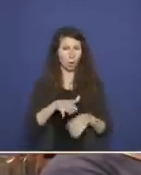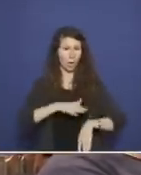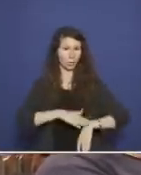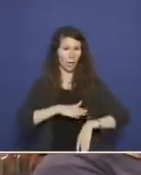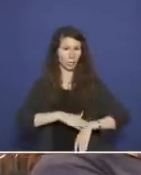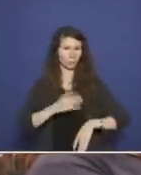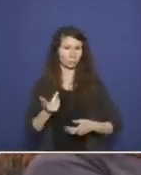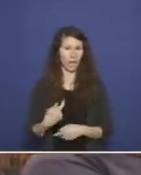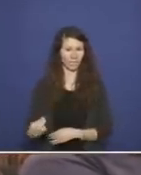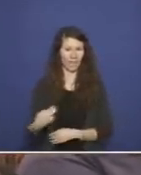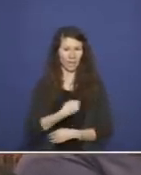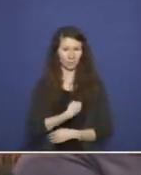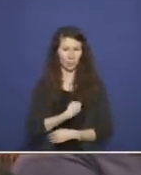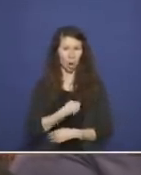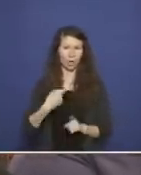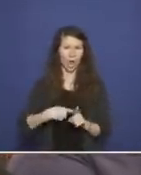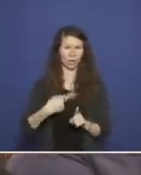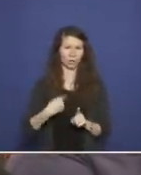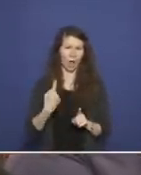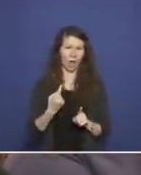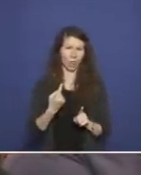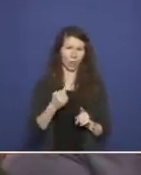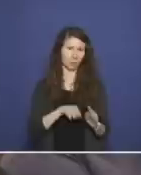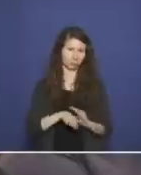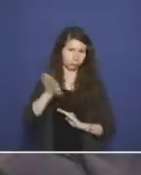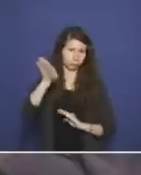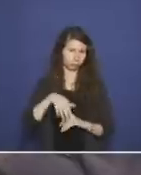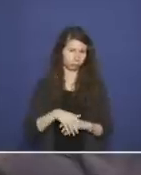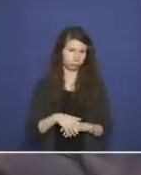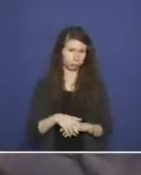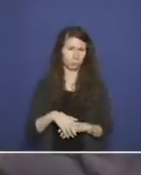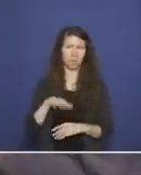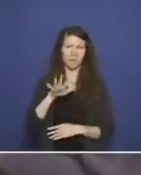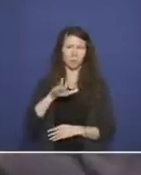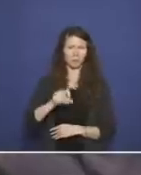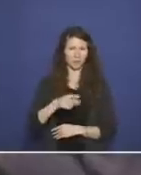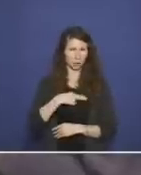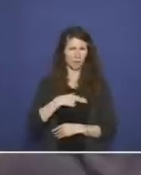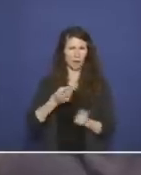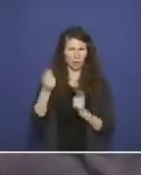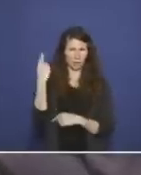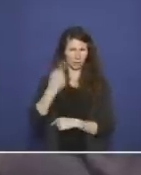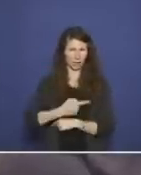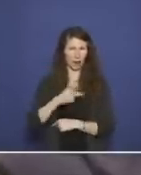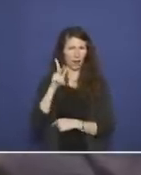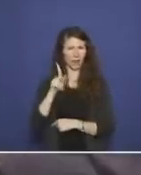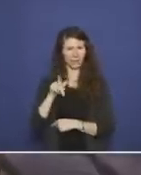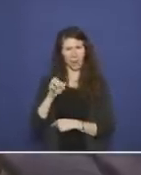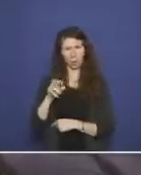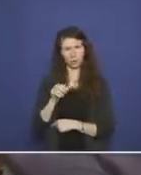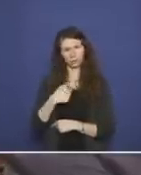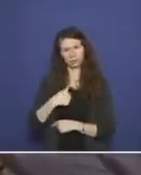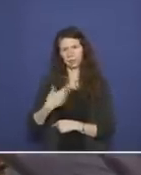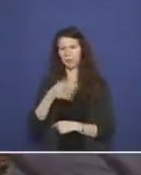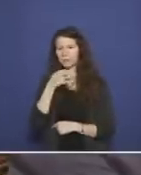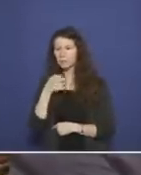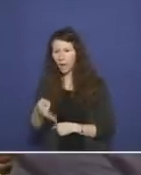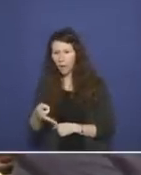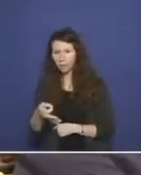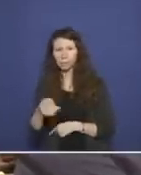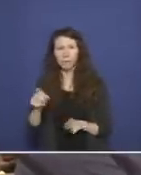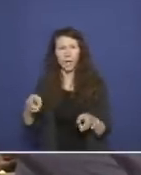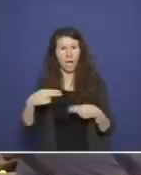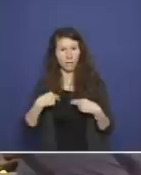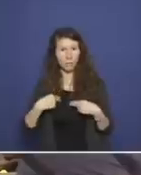Zahl der Selbstmorde ansteigt. Ich hatte am 25.11. vergangenen Jahres Herr Kautz dazu befragt. Herr Kautz hat